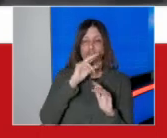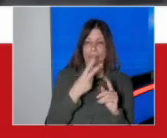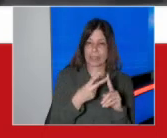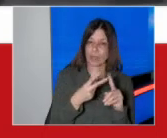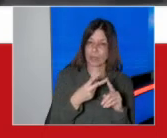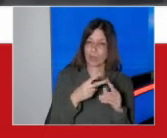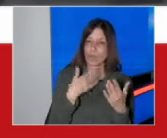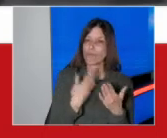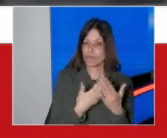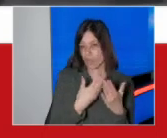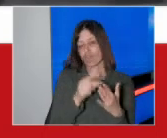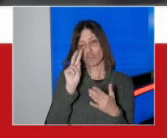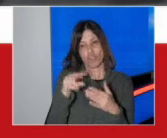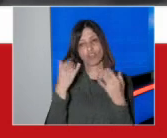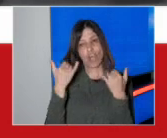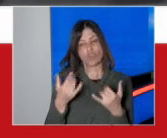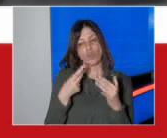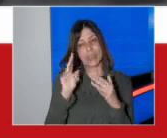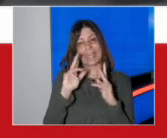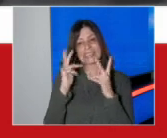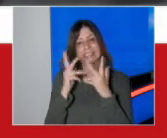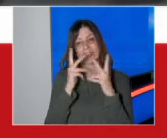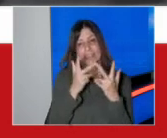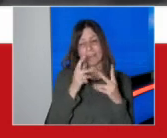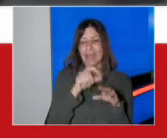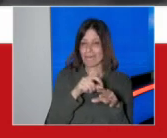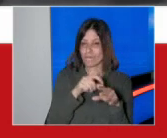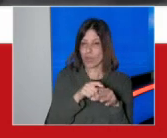העובדה שיש עכשיו יותר צוותים רפואיים